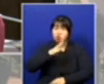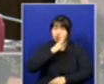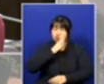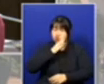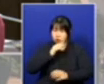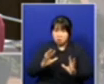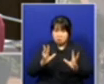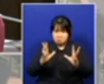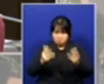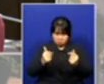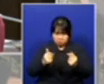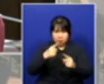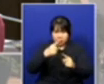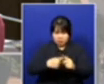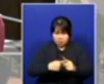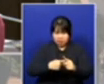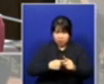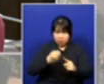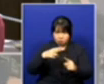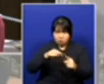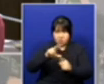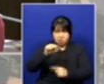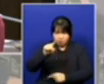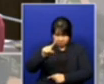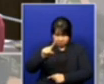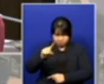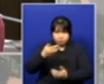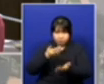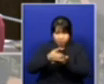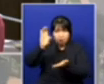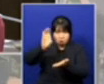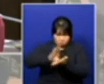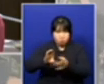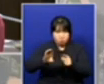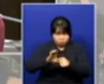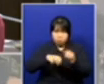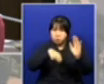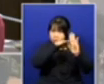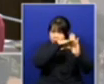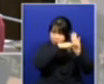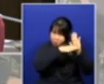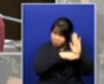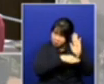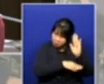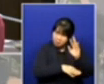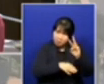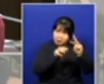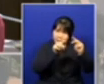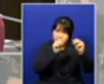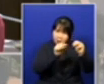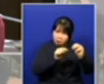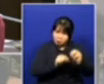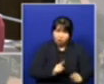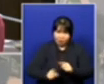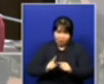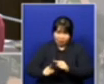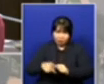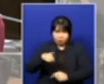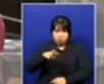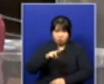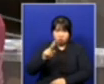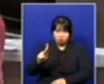31ธันวาท่านจะต้องมารายงานในปีงบประมาณตามที่ท่านได้เขียนไว้ในหลายมาตราของพรก.กู้เงิน1ล้านล้านบ